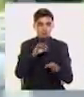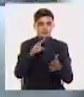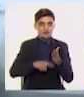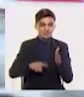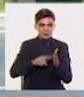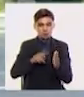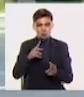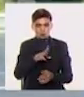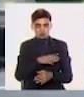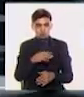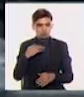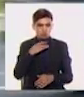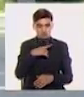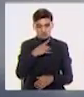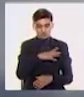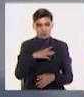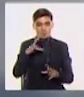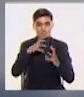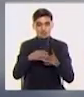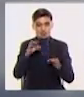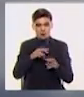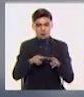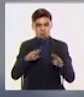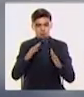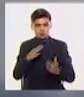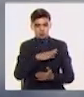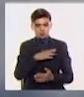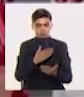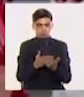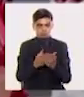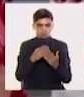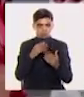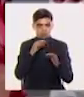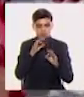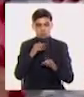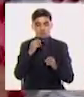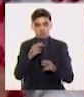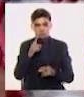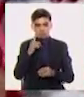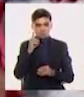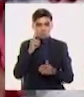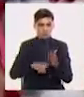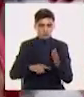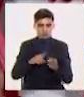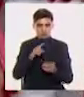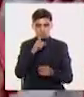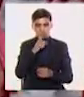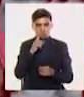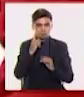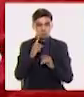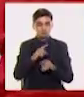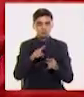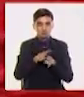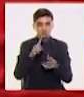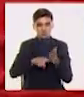сенбеушілікпен қарайтындар көп екенін айтады. Әлемдегі жағдайды мысалға келтіре отырып, оған сенбеу мүмкін емес деді. Қазіргі кезде